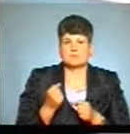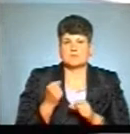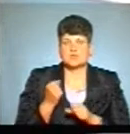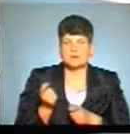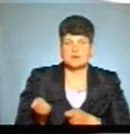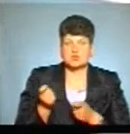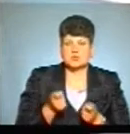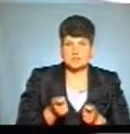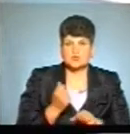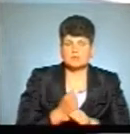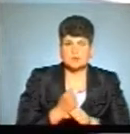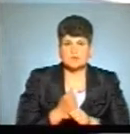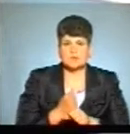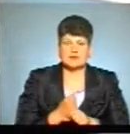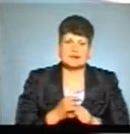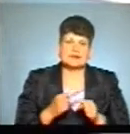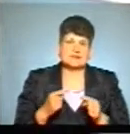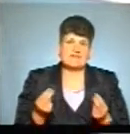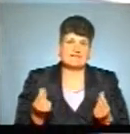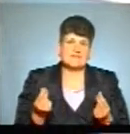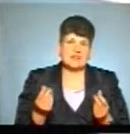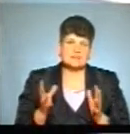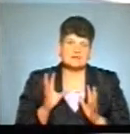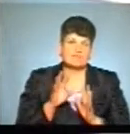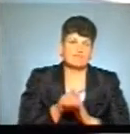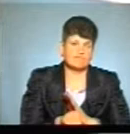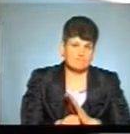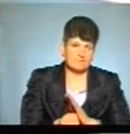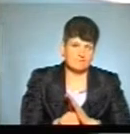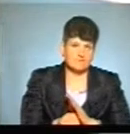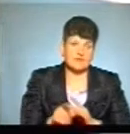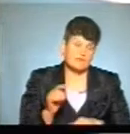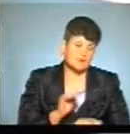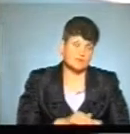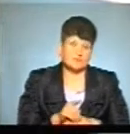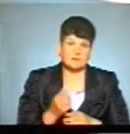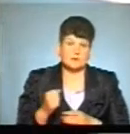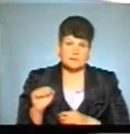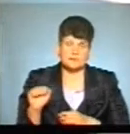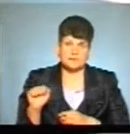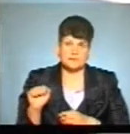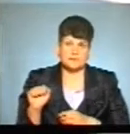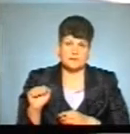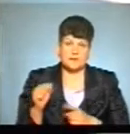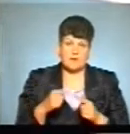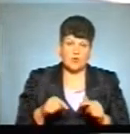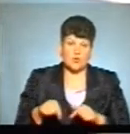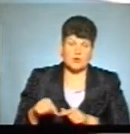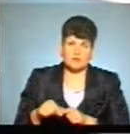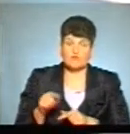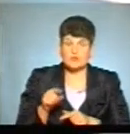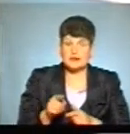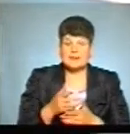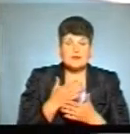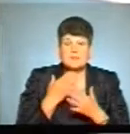там, здійснили ряд інших там, фінансових вливань, і вони фактично таким чином виграють округа. Вони не несуть